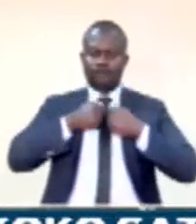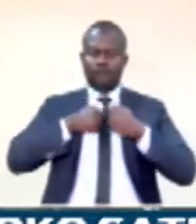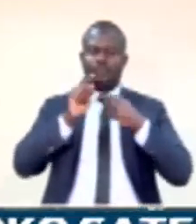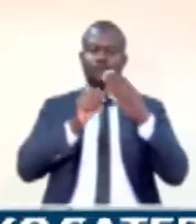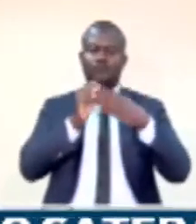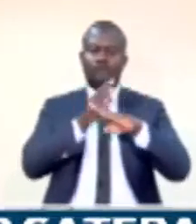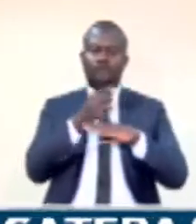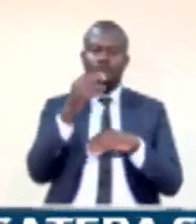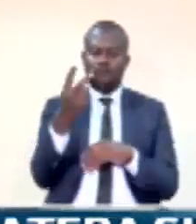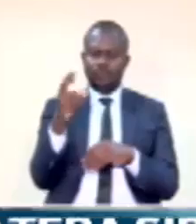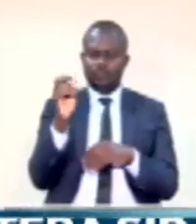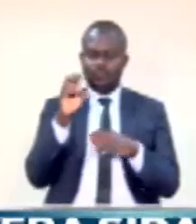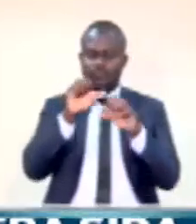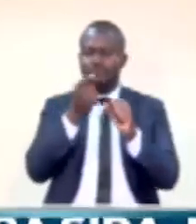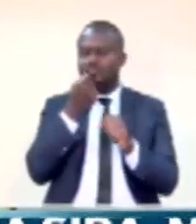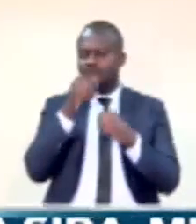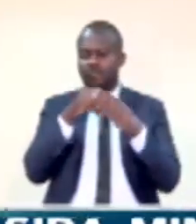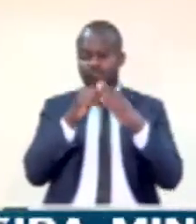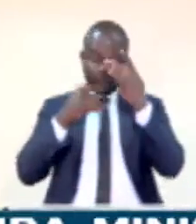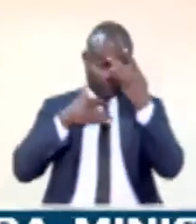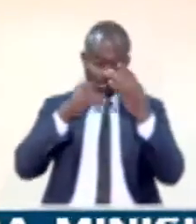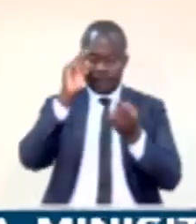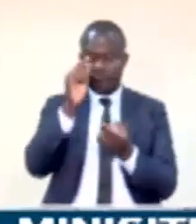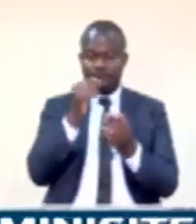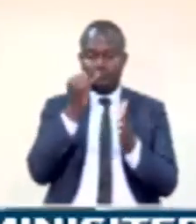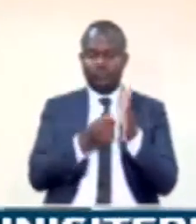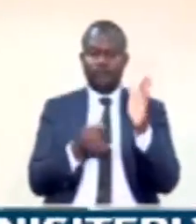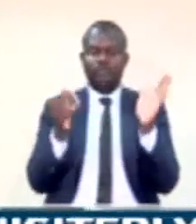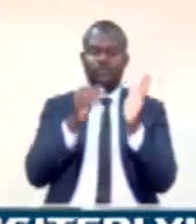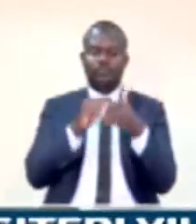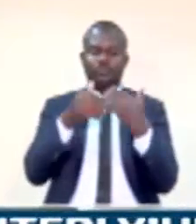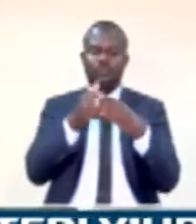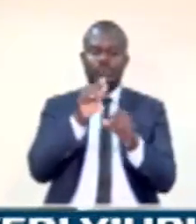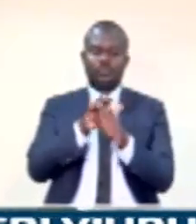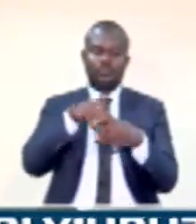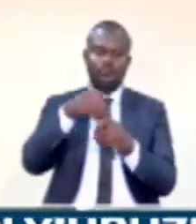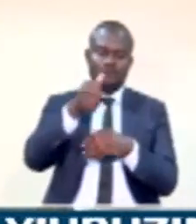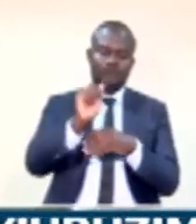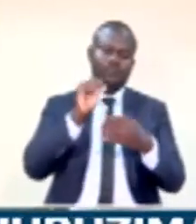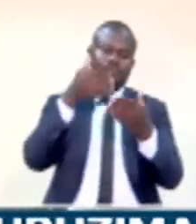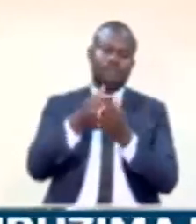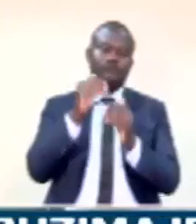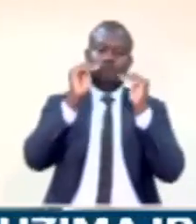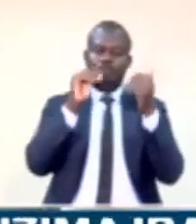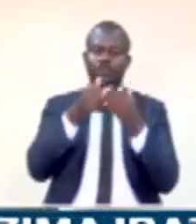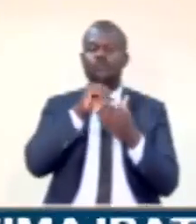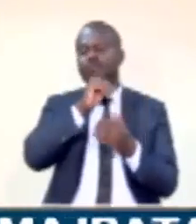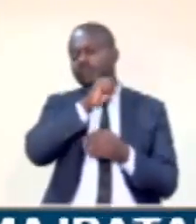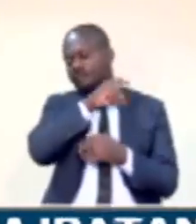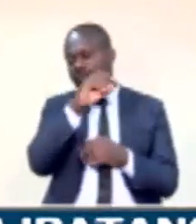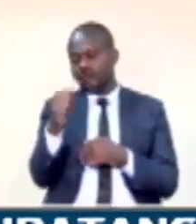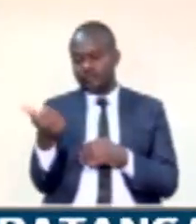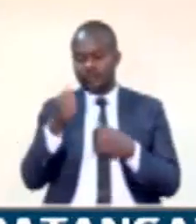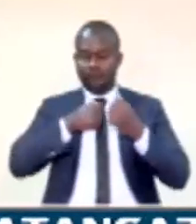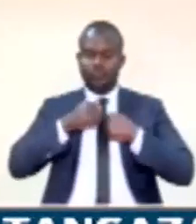abantu basaga 200,000 bafata imiti igabanya ubukana bw'agakoko gatera SIDA kandi ngo abenshi muri bo bageze ku rwego rwo kutanduza abandi. U